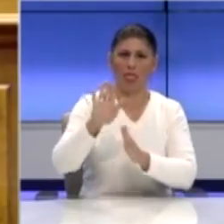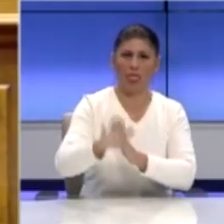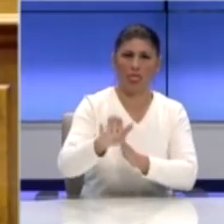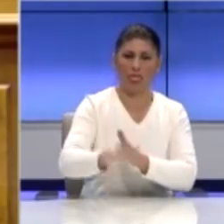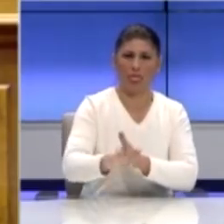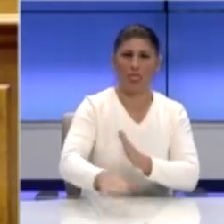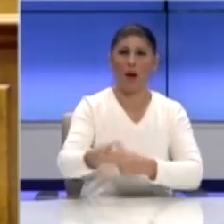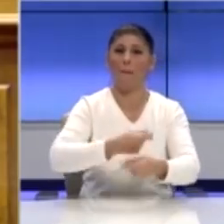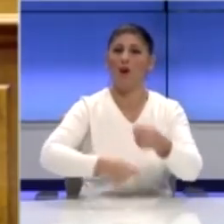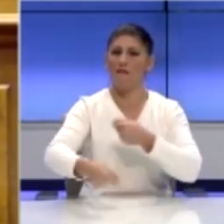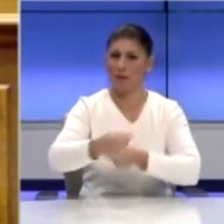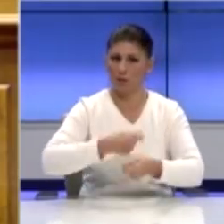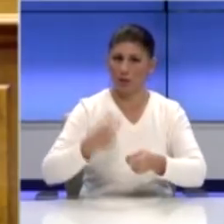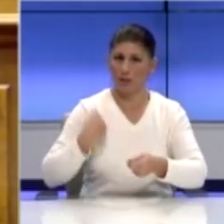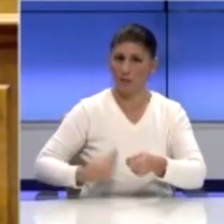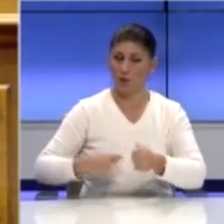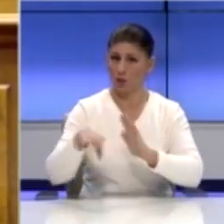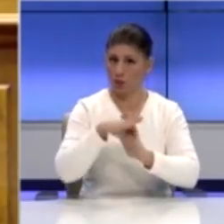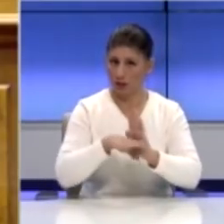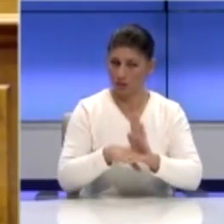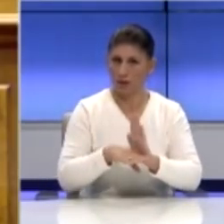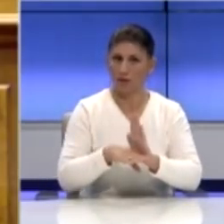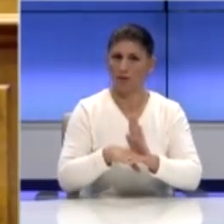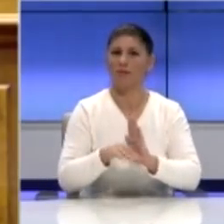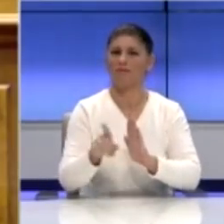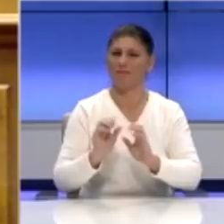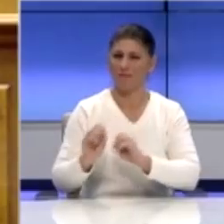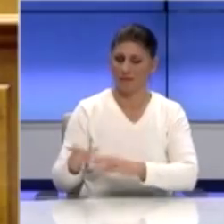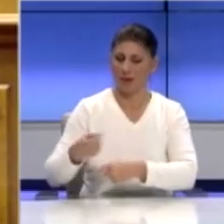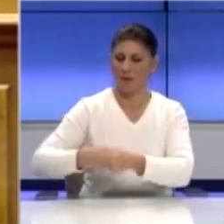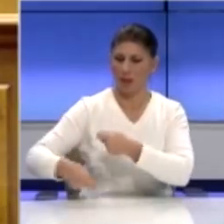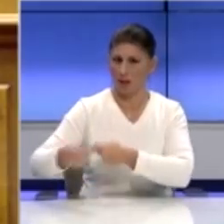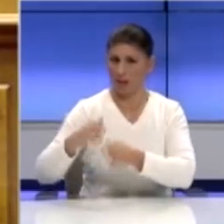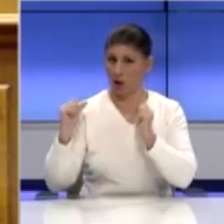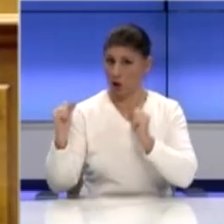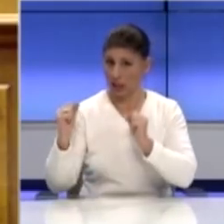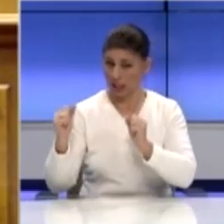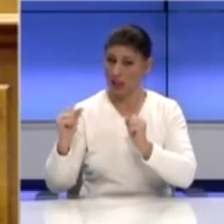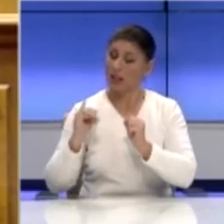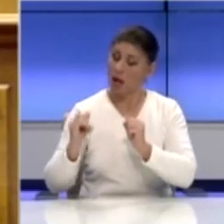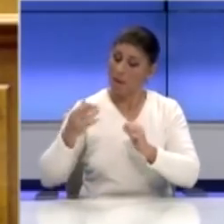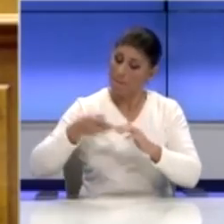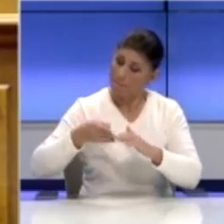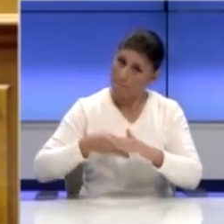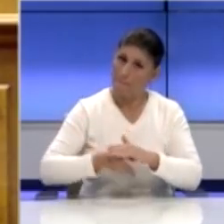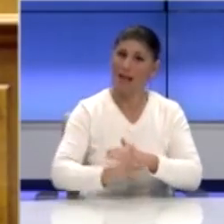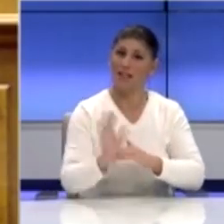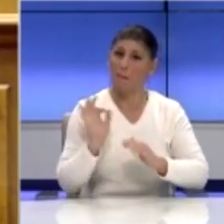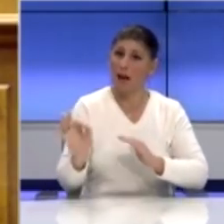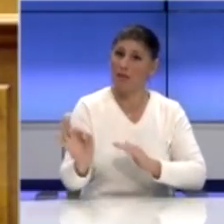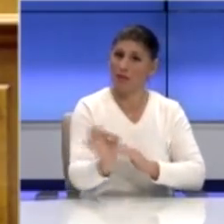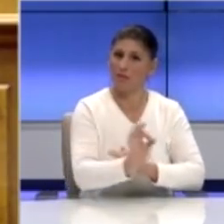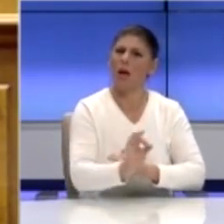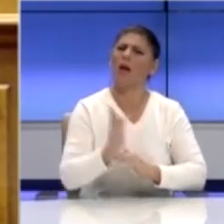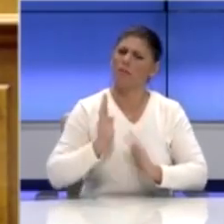Υποβάθμιση, εμπορευματοποίηση του δημόσιου συστήματος για χάρη κάποιων επιχειρηματιών της υγείας που ακόμα και μέσα στην